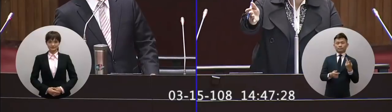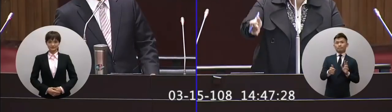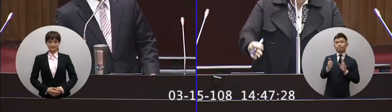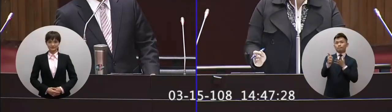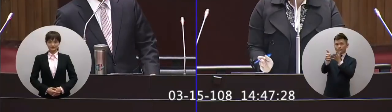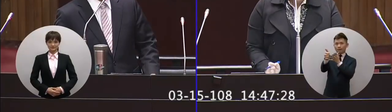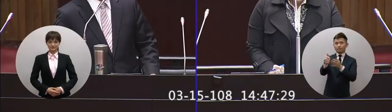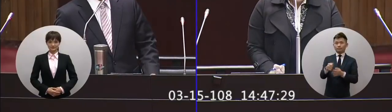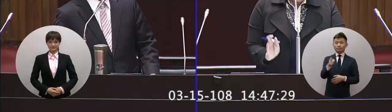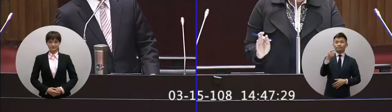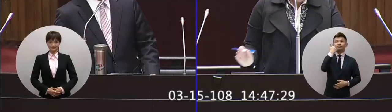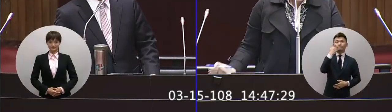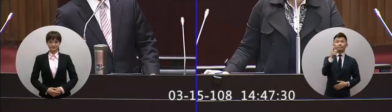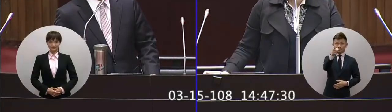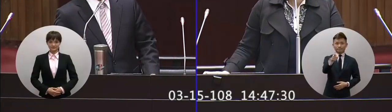您。好，